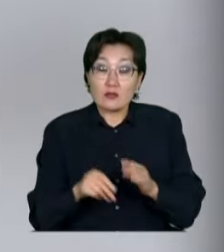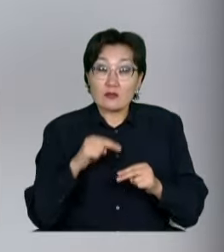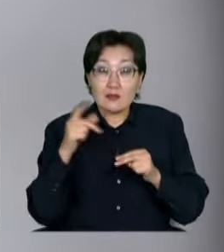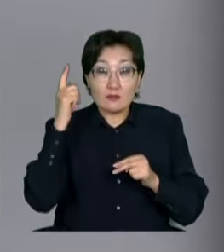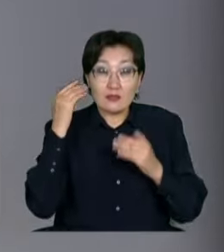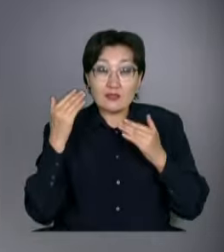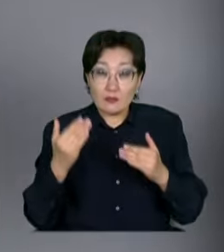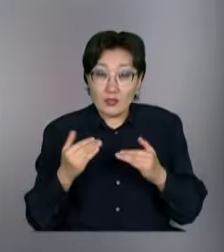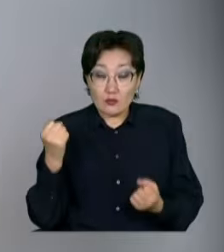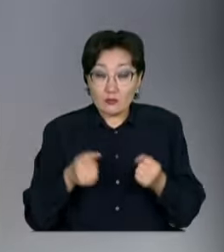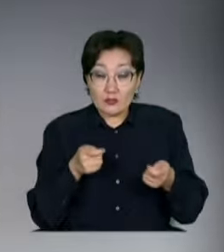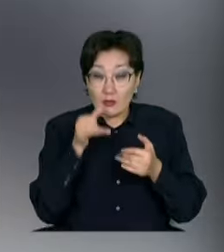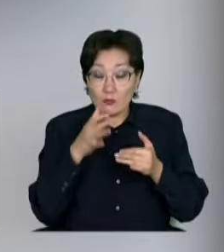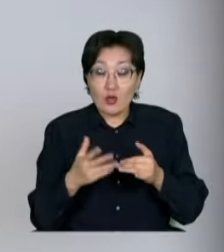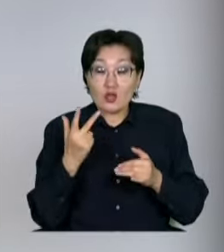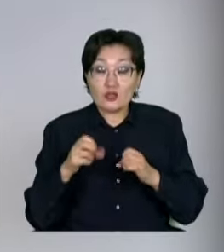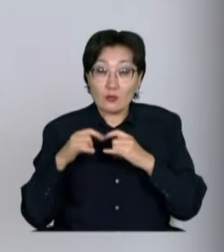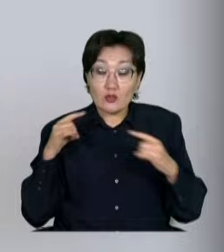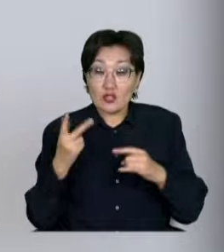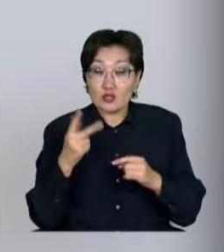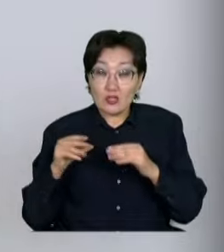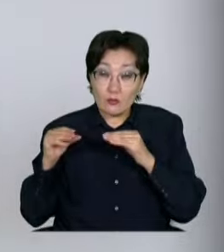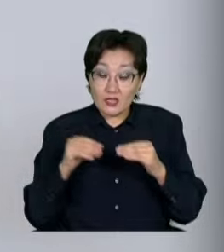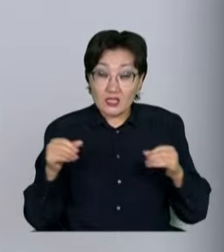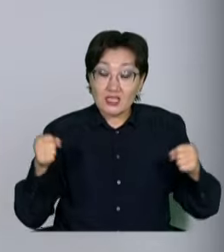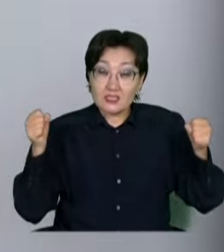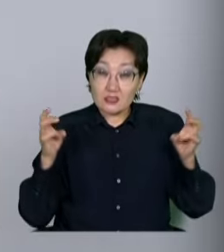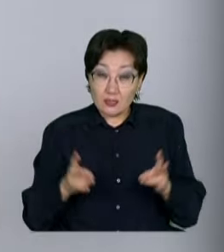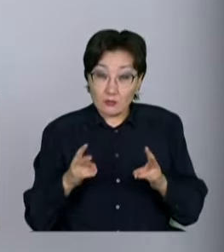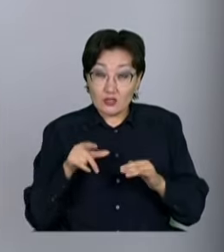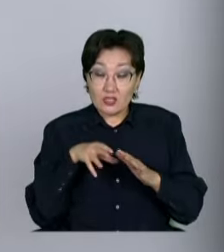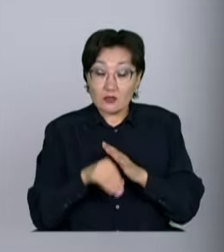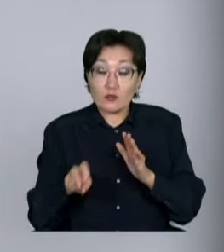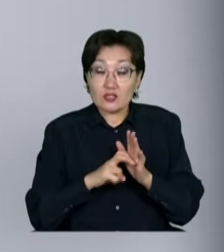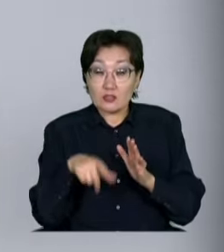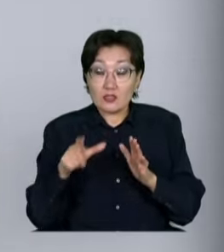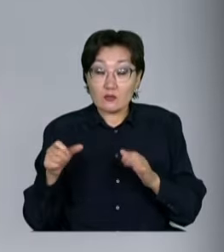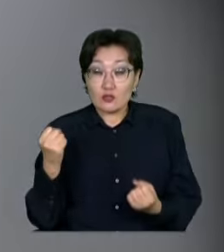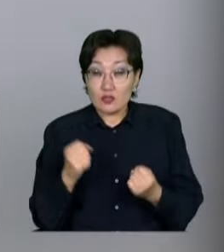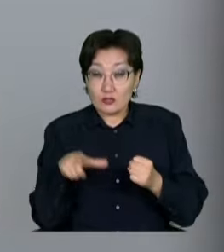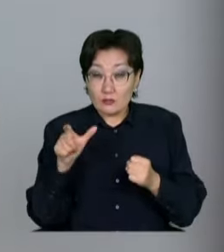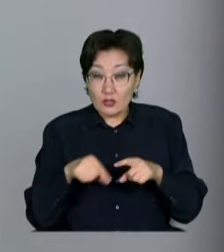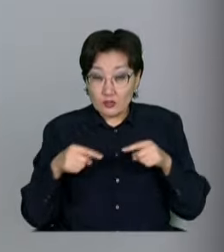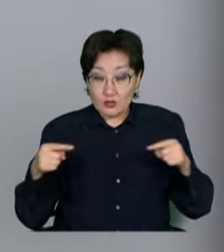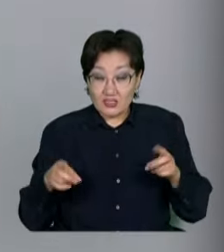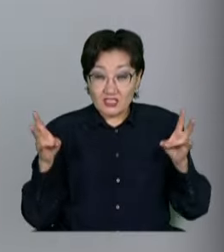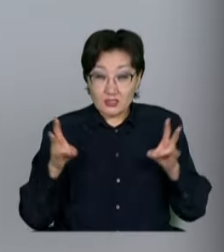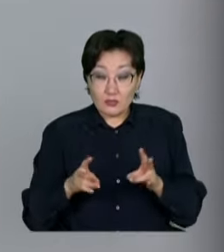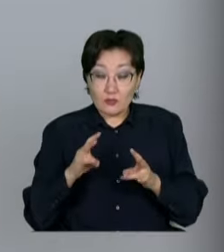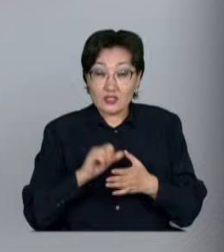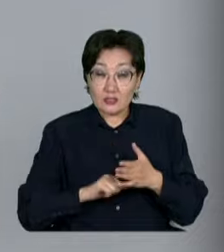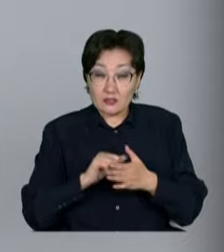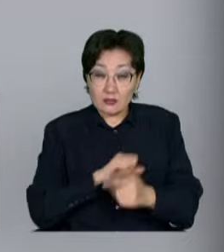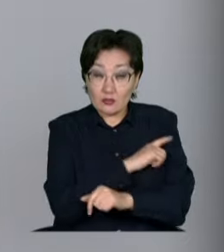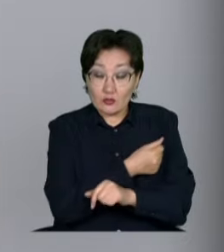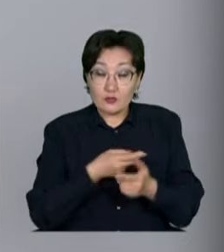салдарынан тағы 3 КамАЗ және 3 жеңіл автокөлік зақымдалыпты. Ал ондағы жолаушылар мен жүргізушілер түрлі дене жарақатымен